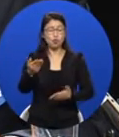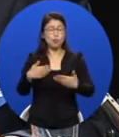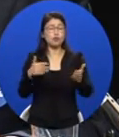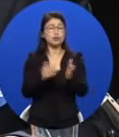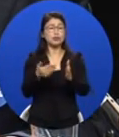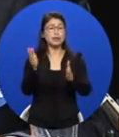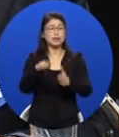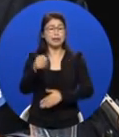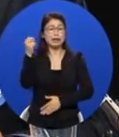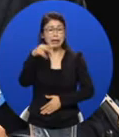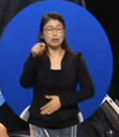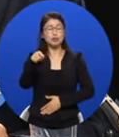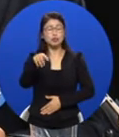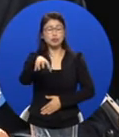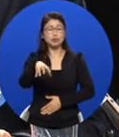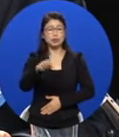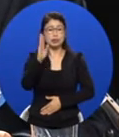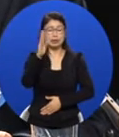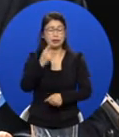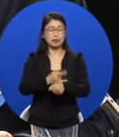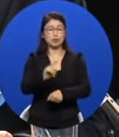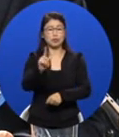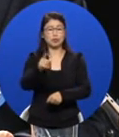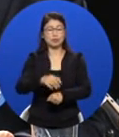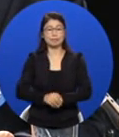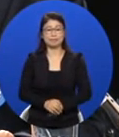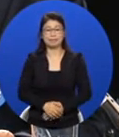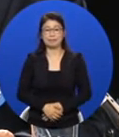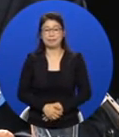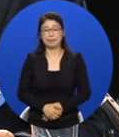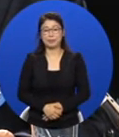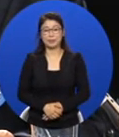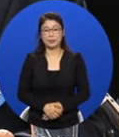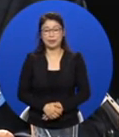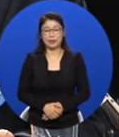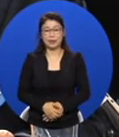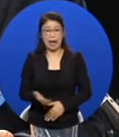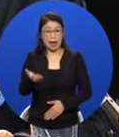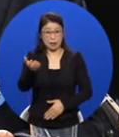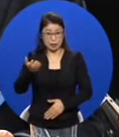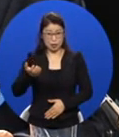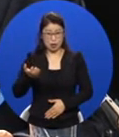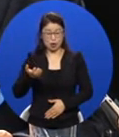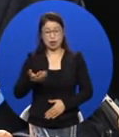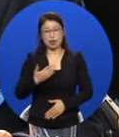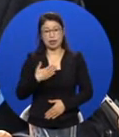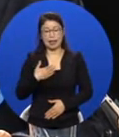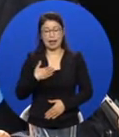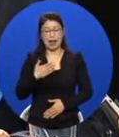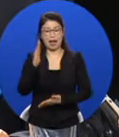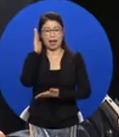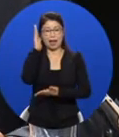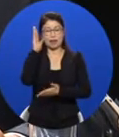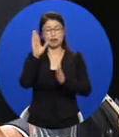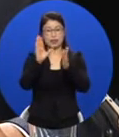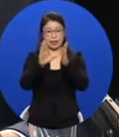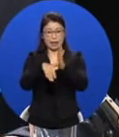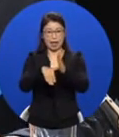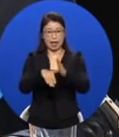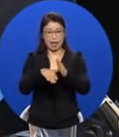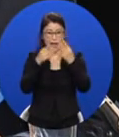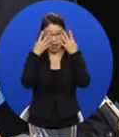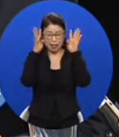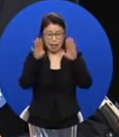그걸 다시 또 이 자리에서 확인하는 거예요, 제가. 예, 아니 잠깐만요. 예, 확인하는 겁니다. 앞서서 유세 때 제가